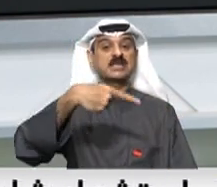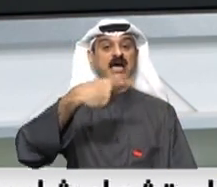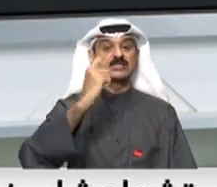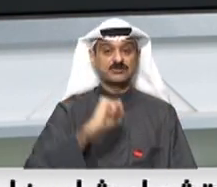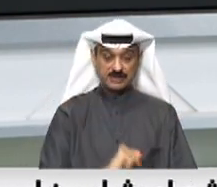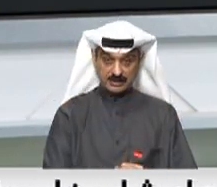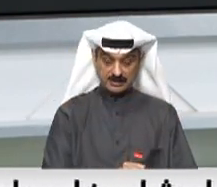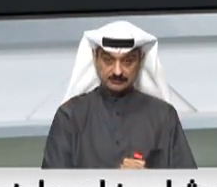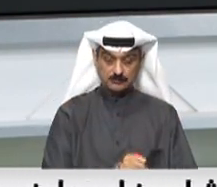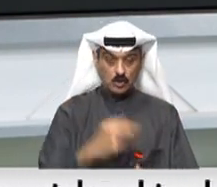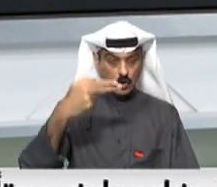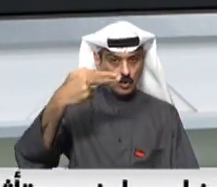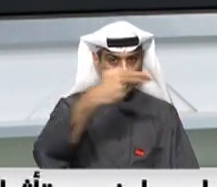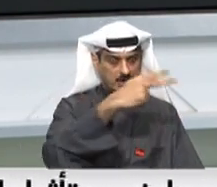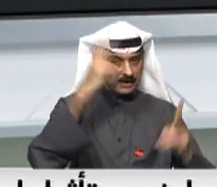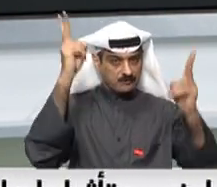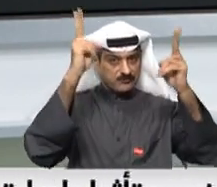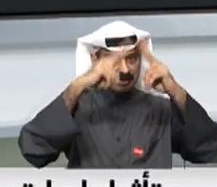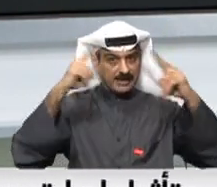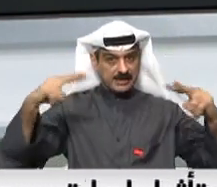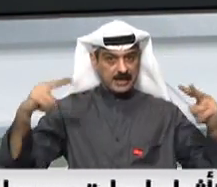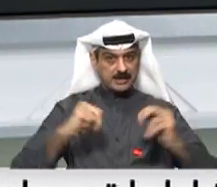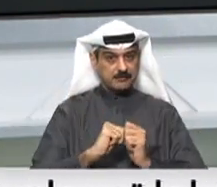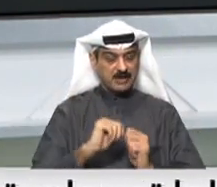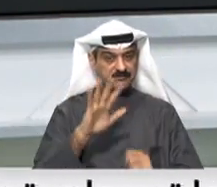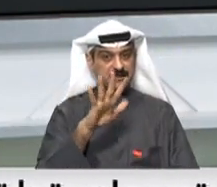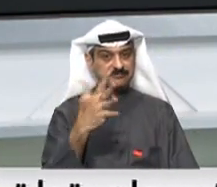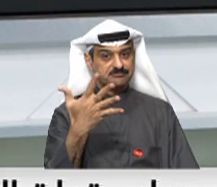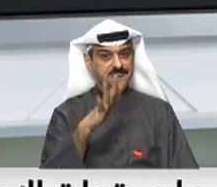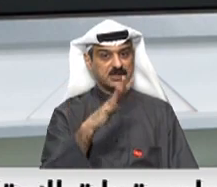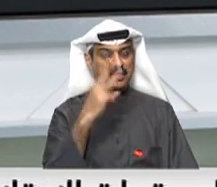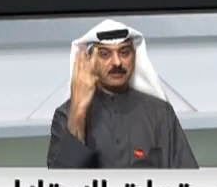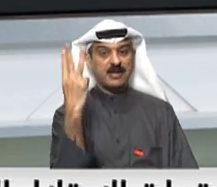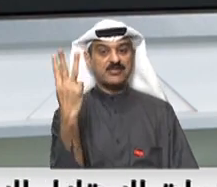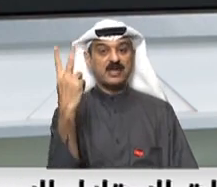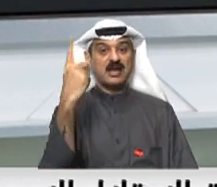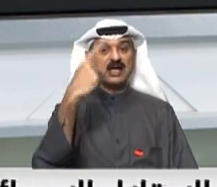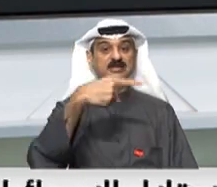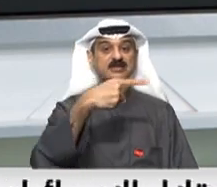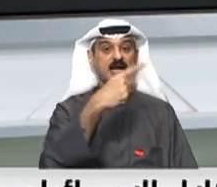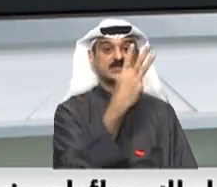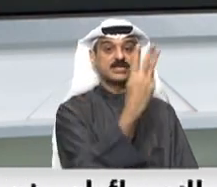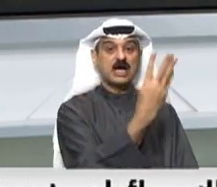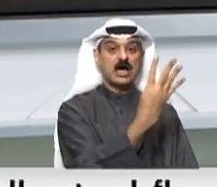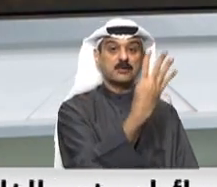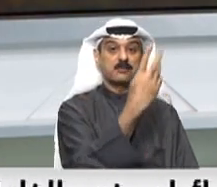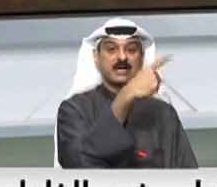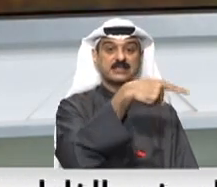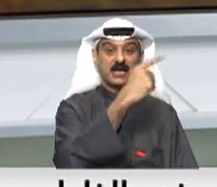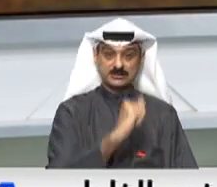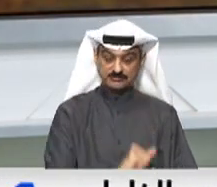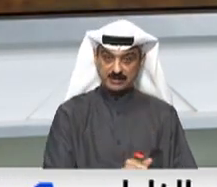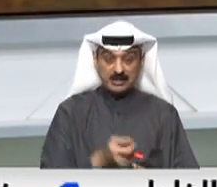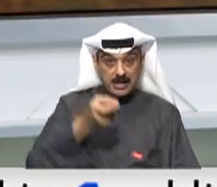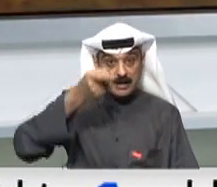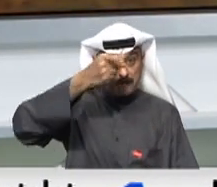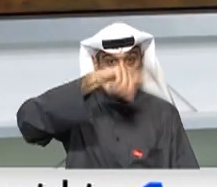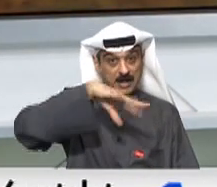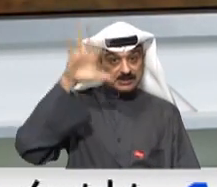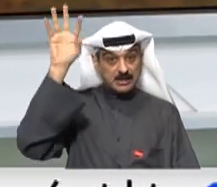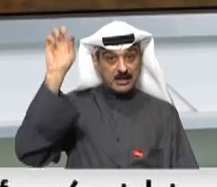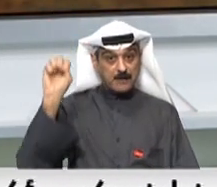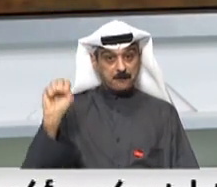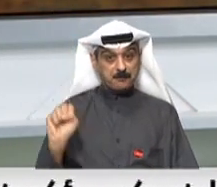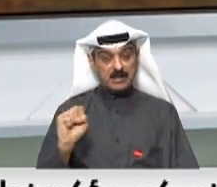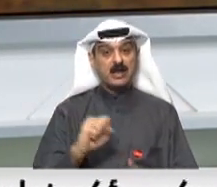بالنسبه للمناطق الغربيه والشماليه الغربيه من دوله الكويت ما بين 13 الى 14 درجه مئويه في مساء الغد ايضا